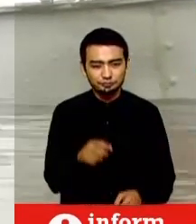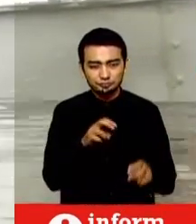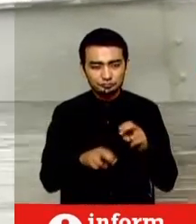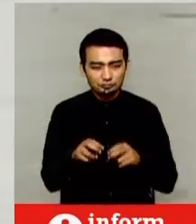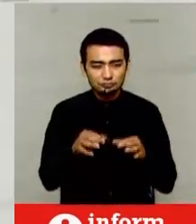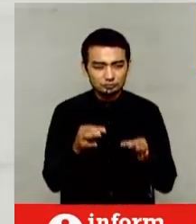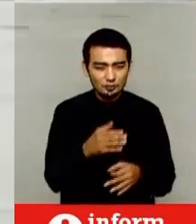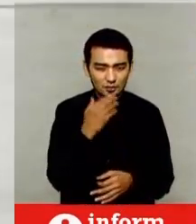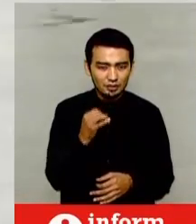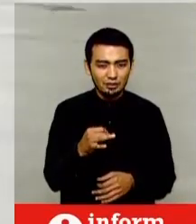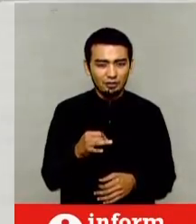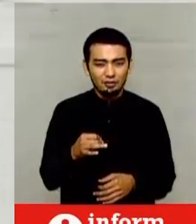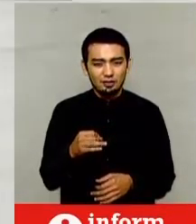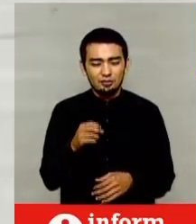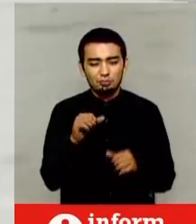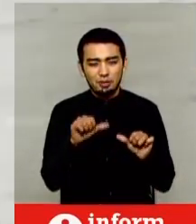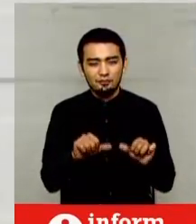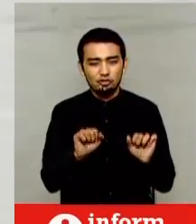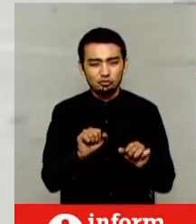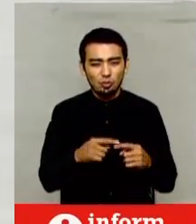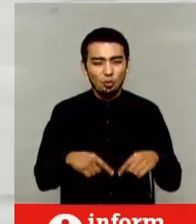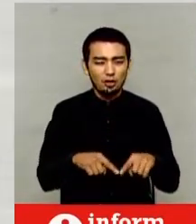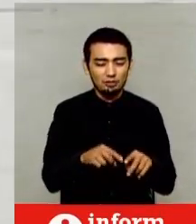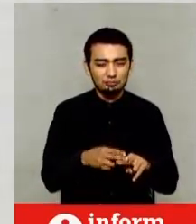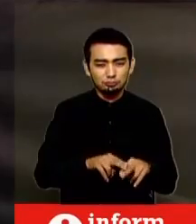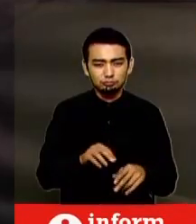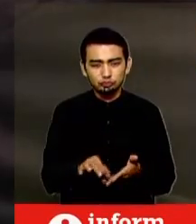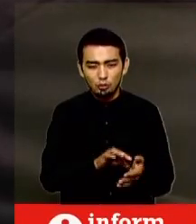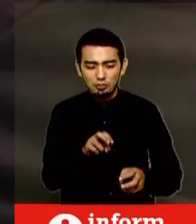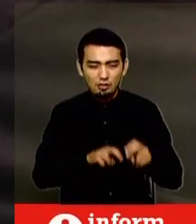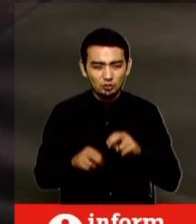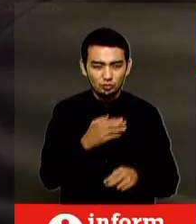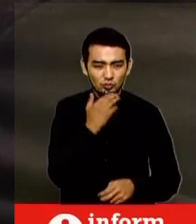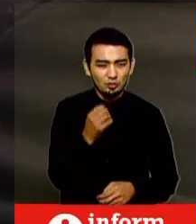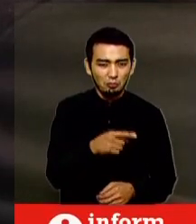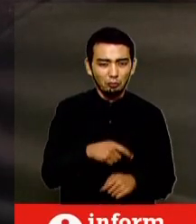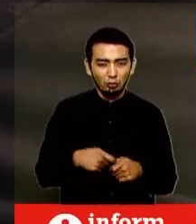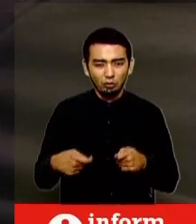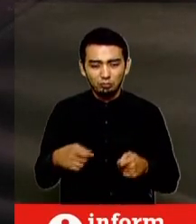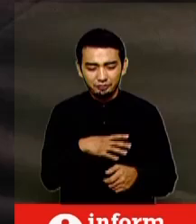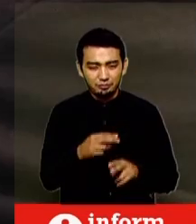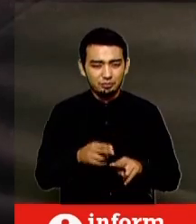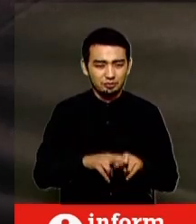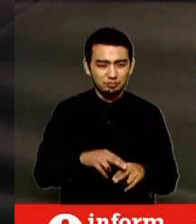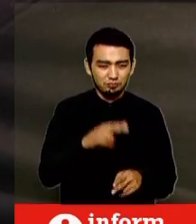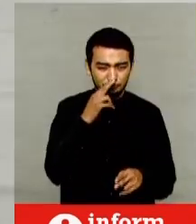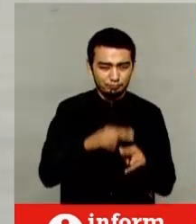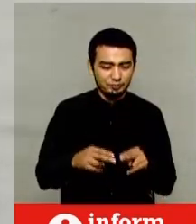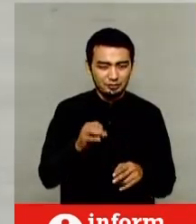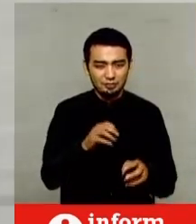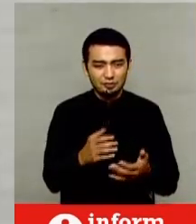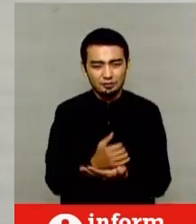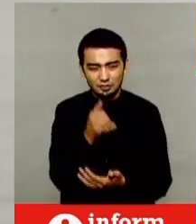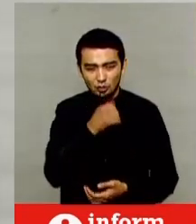информации и медленная реакция со стороны правоохранительных органов, говорят волонтеры. Во многих случаях родственники и друзья пропавших вынуждены